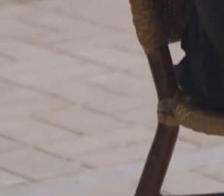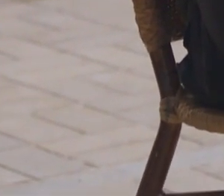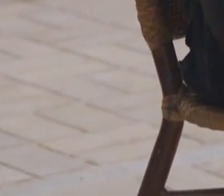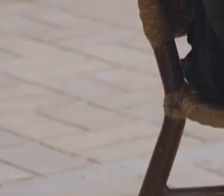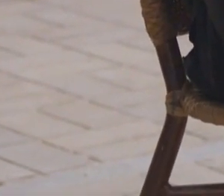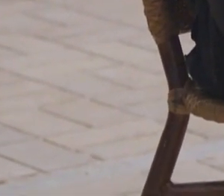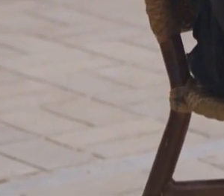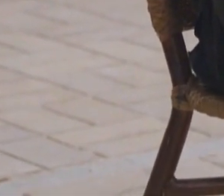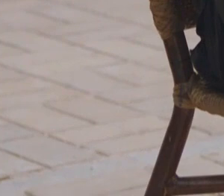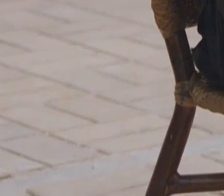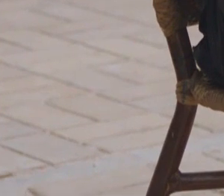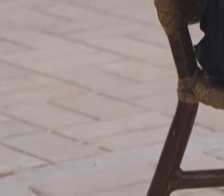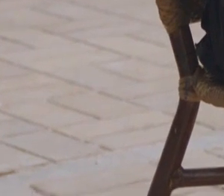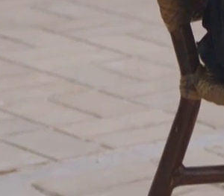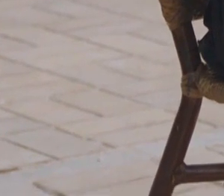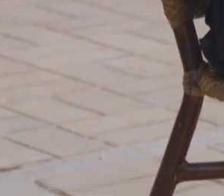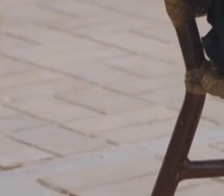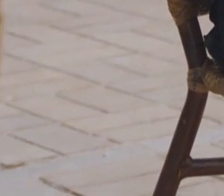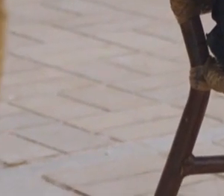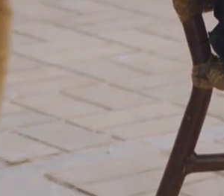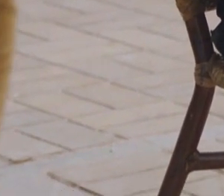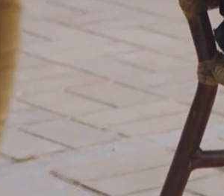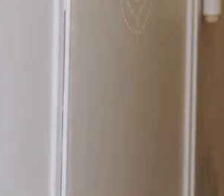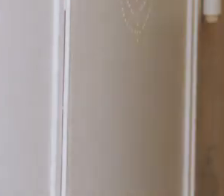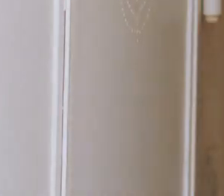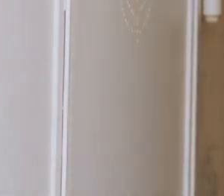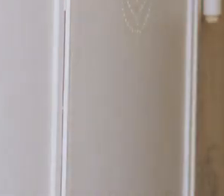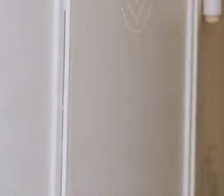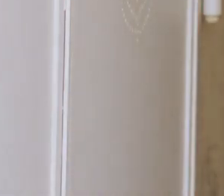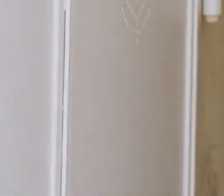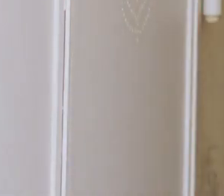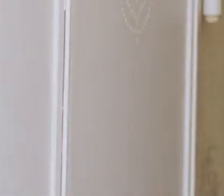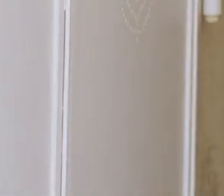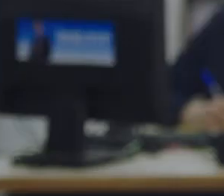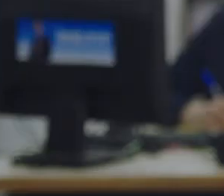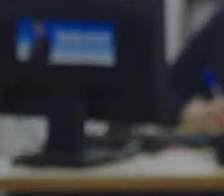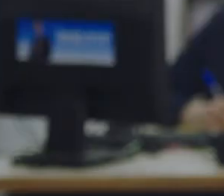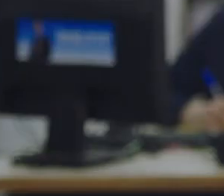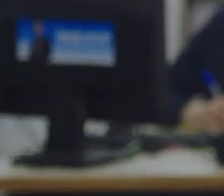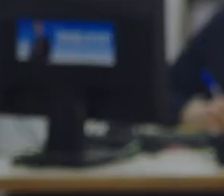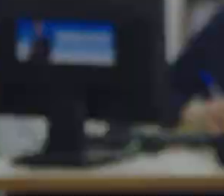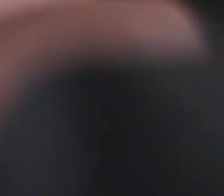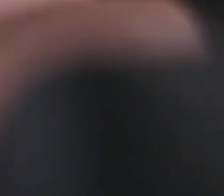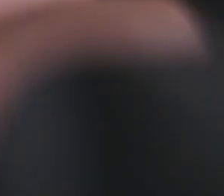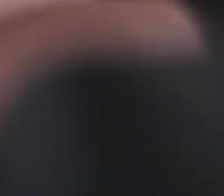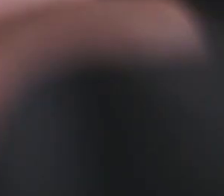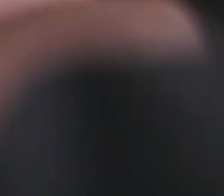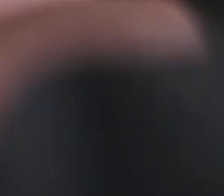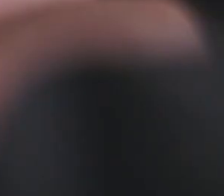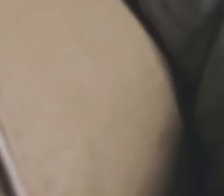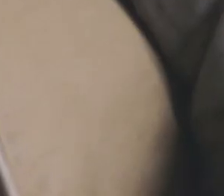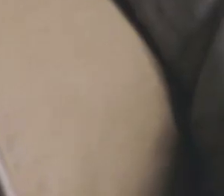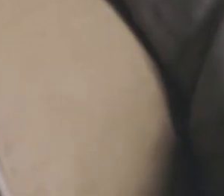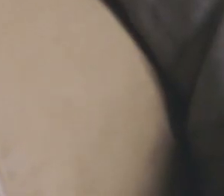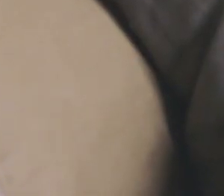יותר. אתה אומר ברור, ברור, אבל הוא באמת מתכוון לזה. פתאום מוש אוסף חתימות, מוש מגייס פעילים, מוש מקים